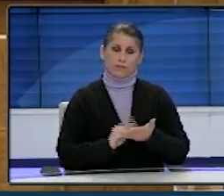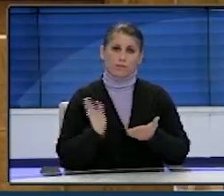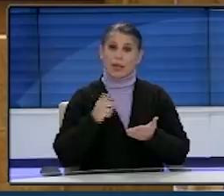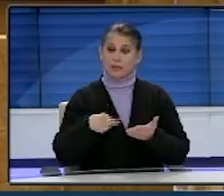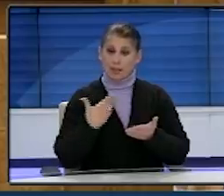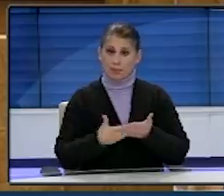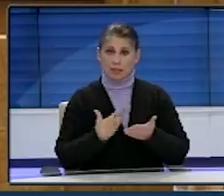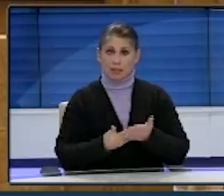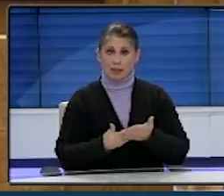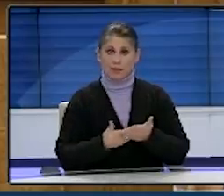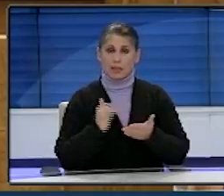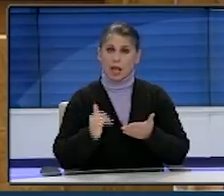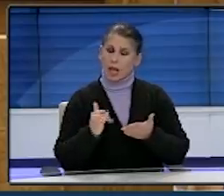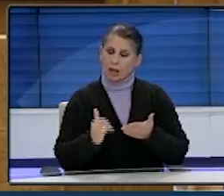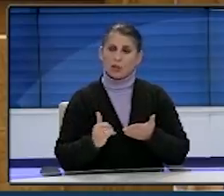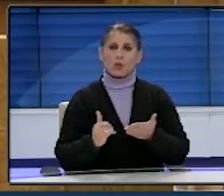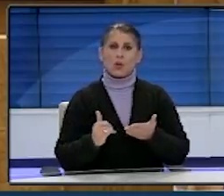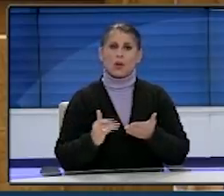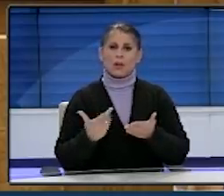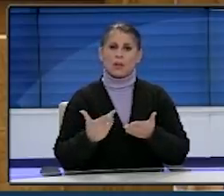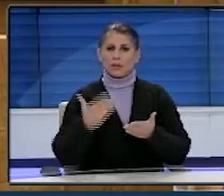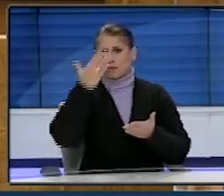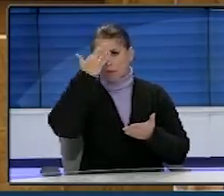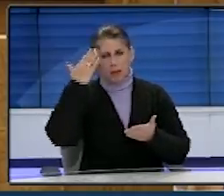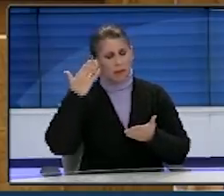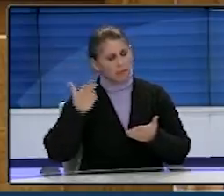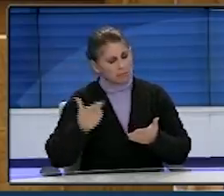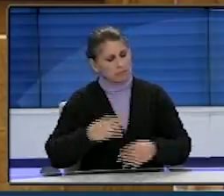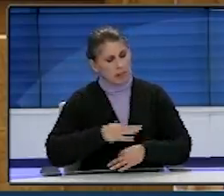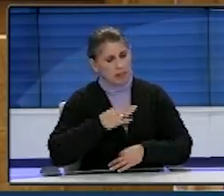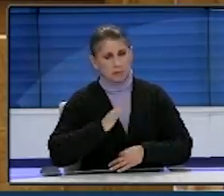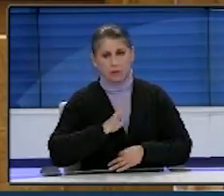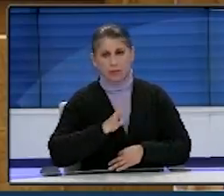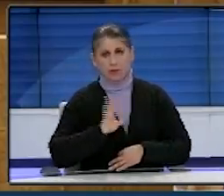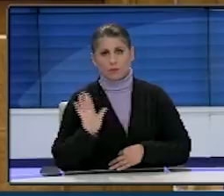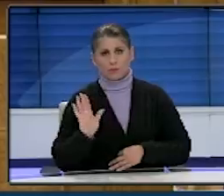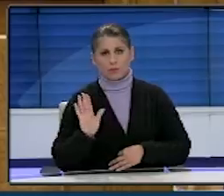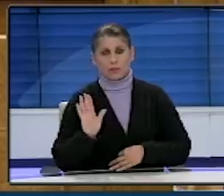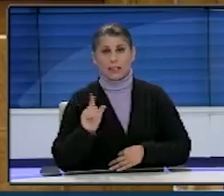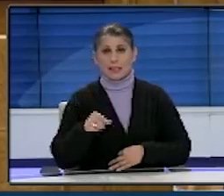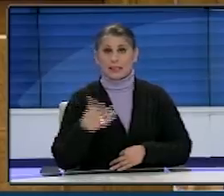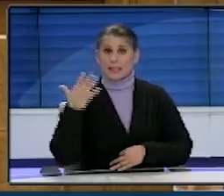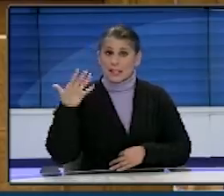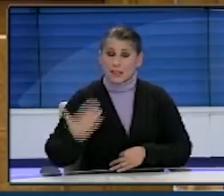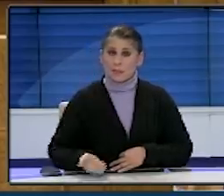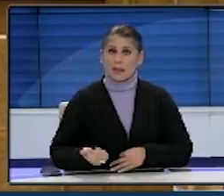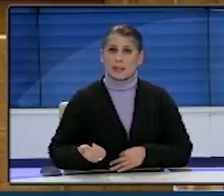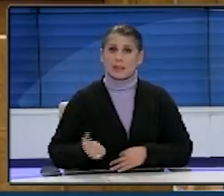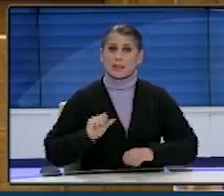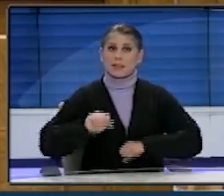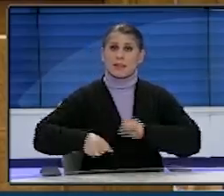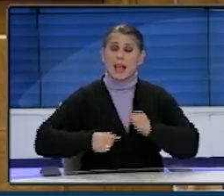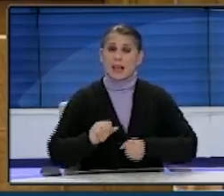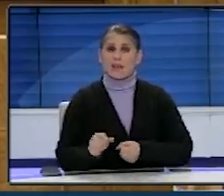τέτοια επιχειρήματα ακόμα να συμπαρασύρουν αγνούς, έντιμους ανθρώπους, είναι η ύπαρξη και η